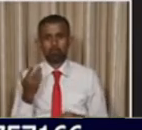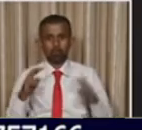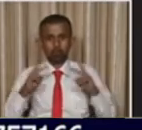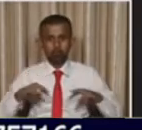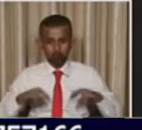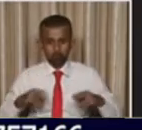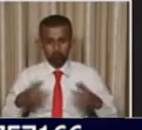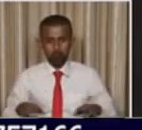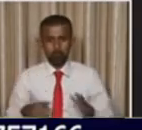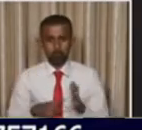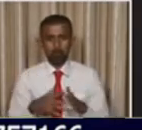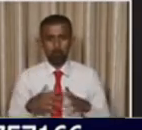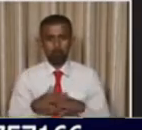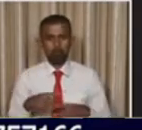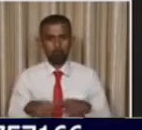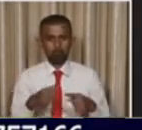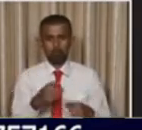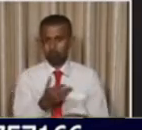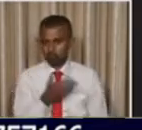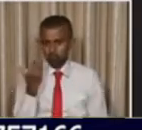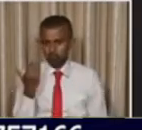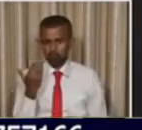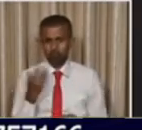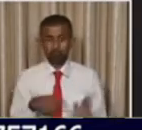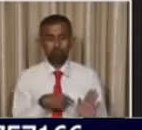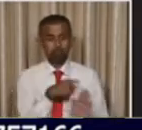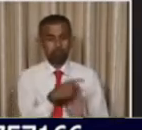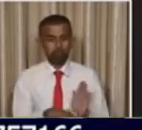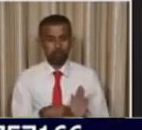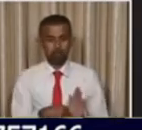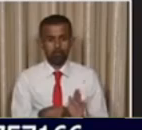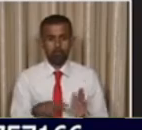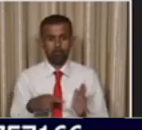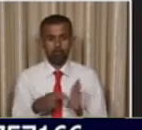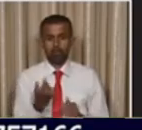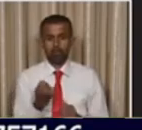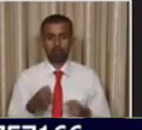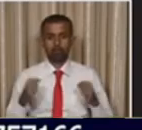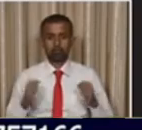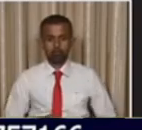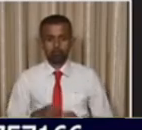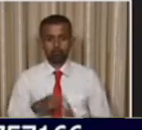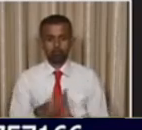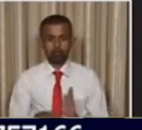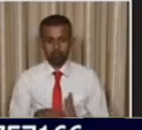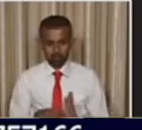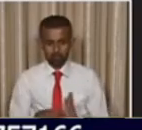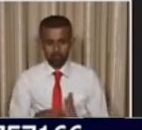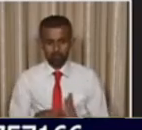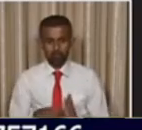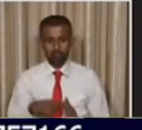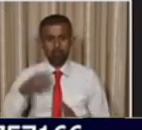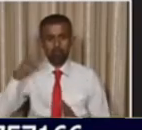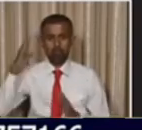பார்த்தால் ஏப்பிலி பந்தோ நீத்தி கிரியாத்மக்கரான்னு புழுவான் தான் மே ரட்ட மெச்சர் ஆர்த்திக வசம் வெட்டிச்ச ரட்டா கீழே மந்திரித்துமா மே வினர் ரோக்கிங்